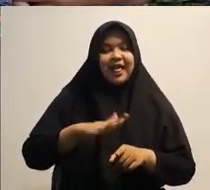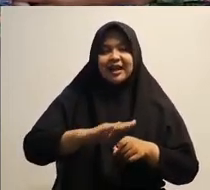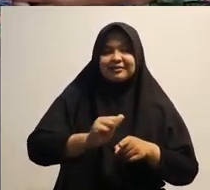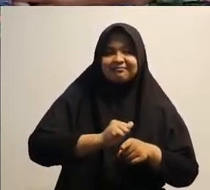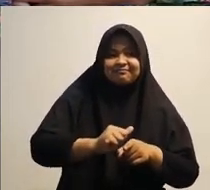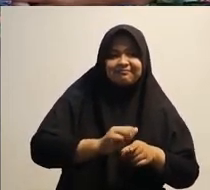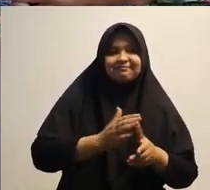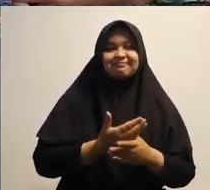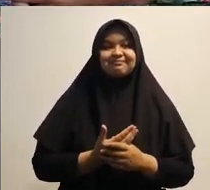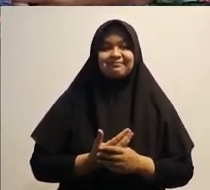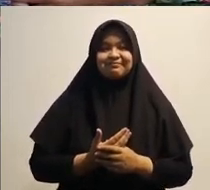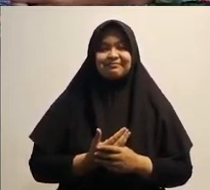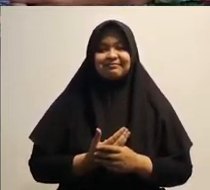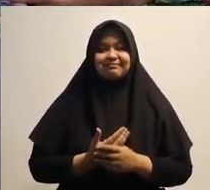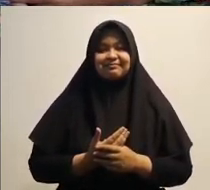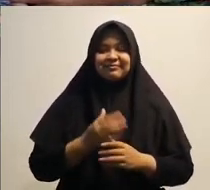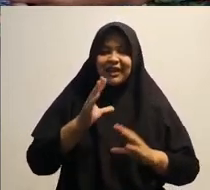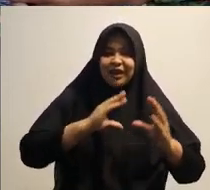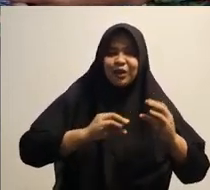yo ngapain